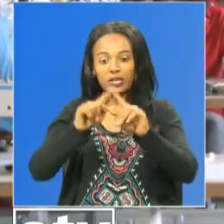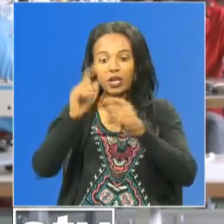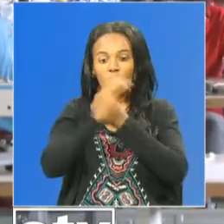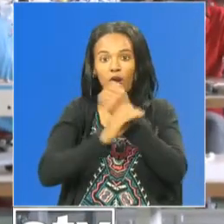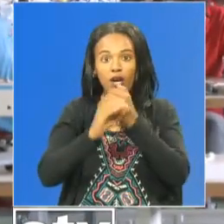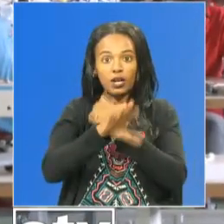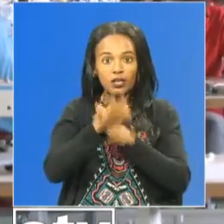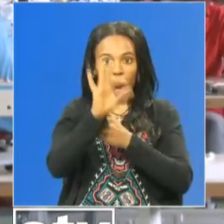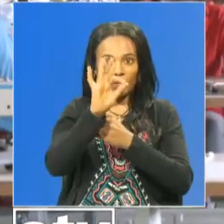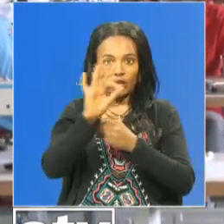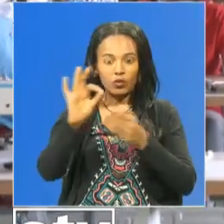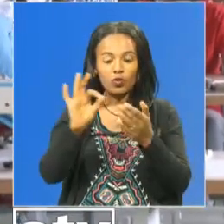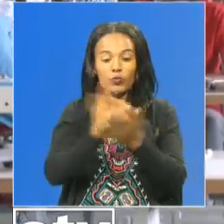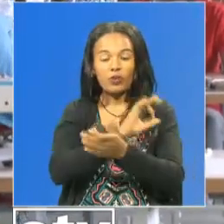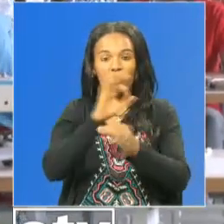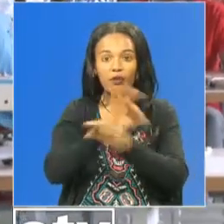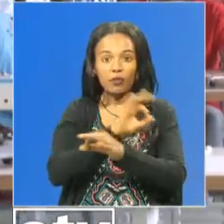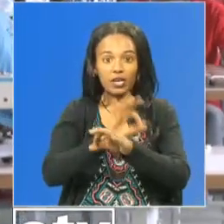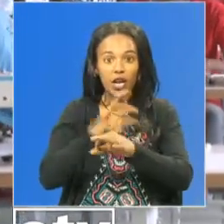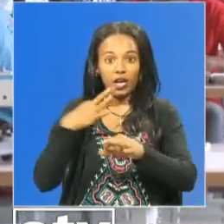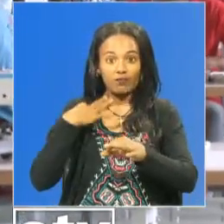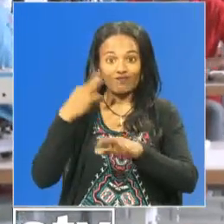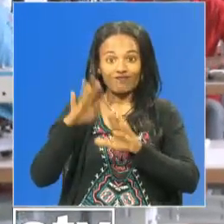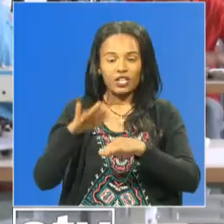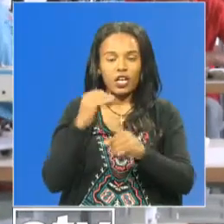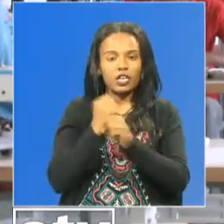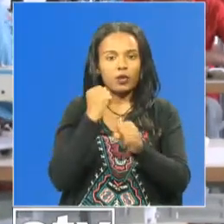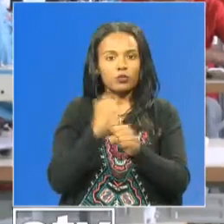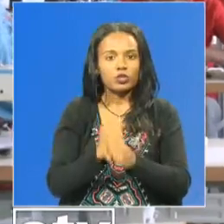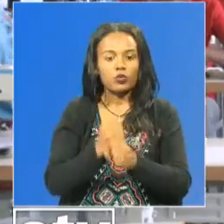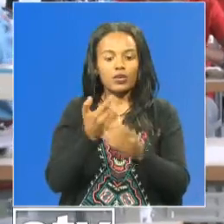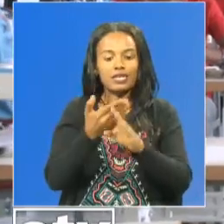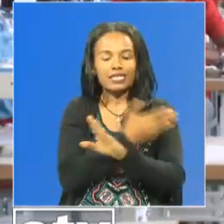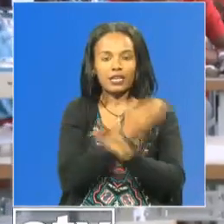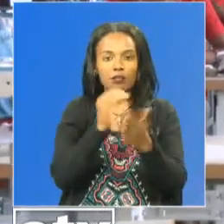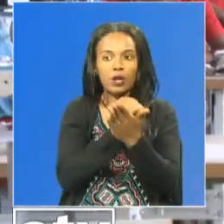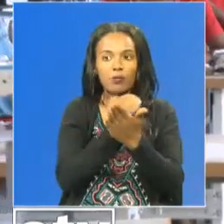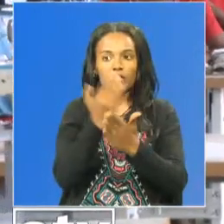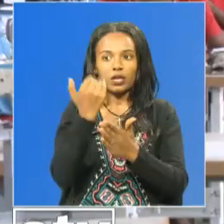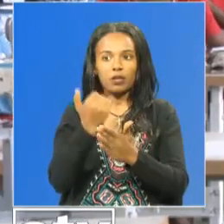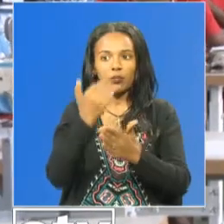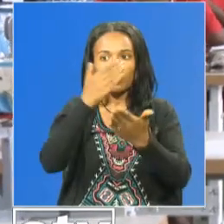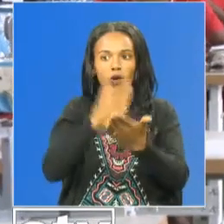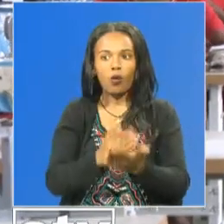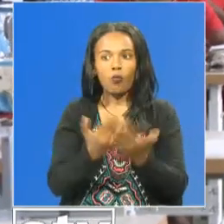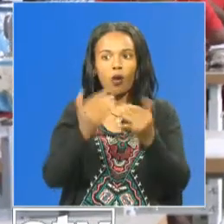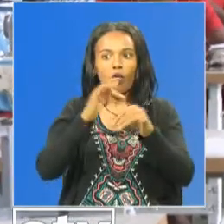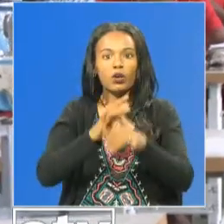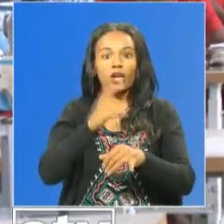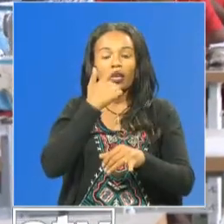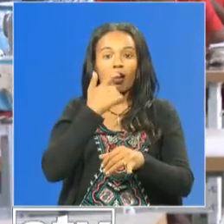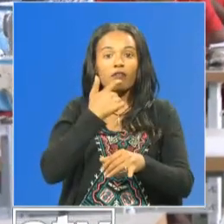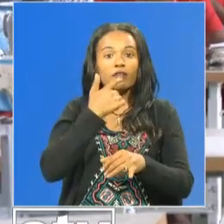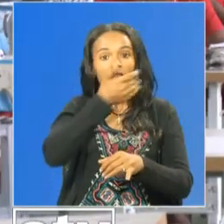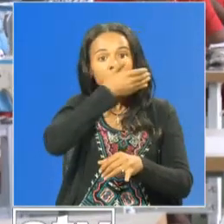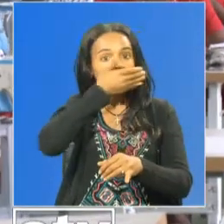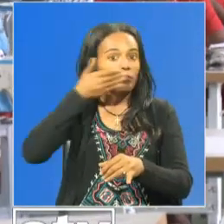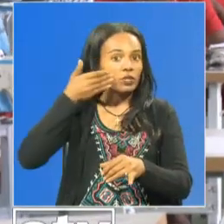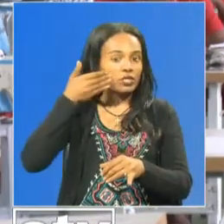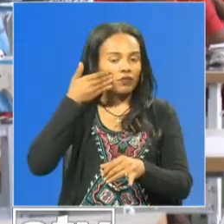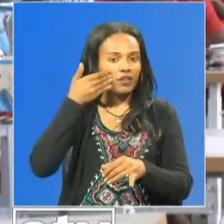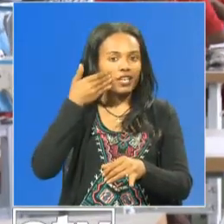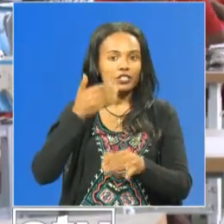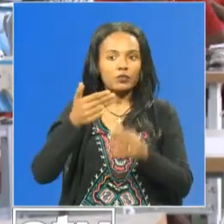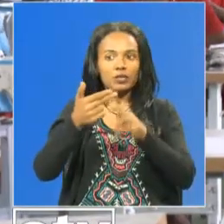የሚገኙ በማኑፋክቸሪንግ ዘርፍ የተሰማሩ ባለሀብቶች ታዲያ ከዚህ ቀደም ያመርቱ የነበረው ምርት አቁመው አሁን ላይ የአፍና አፍንጫ መሸፈኛ